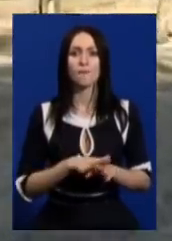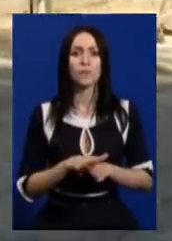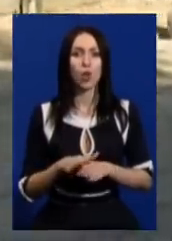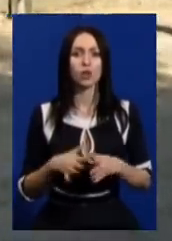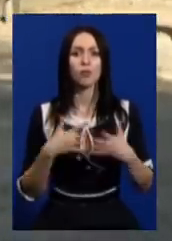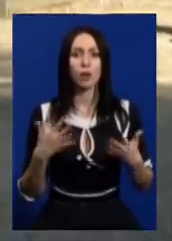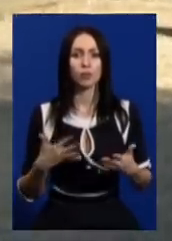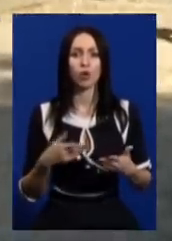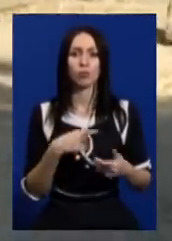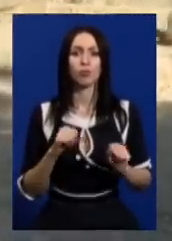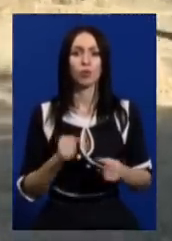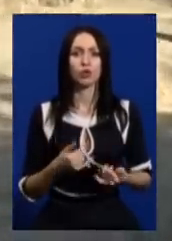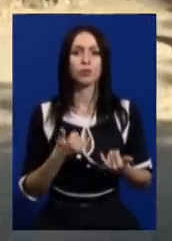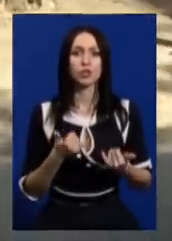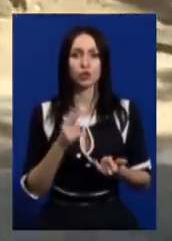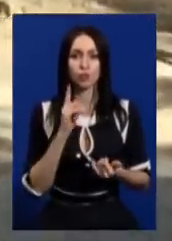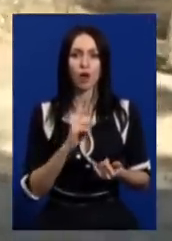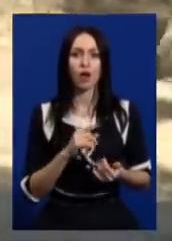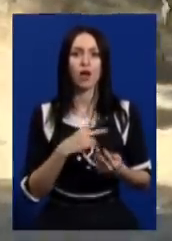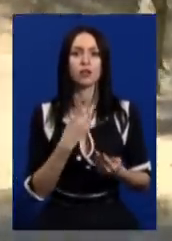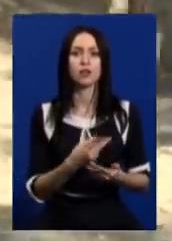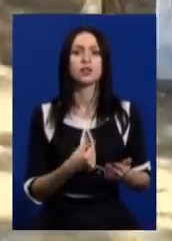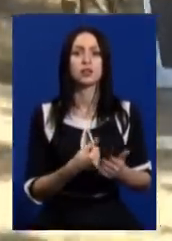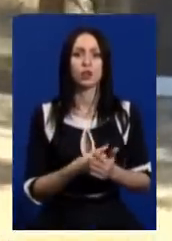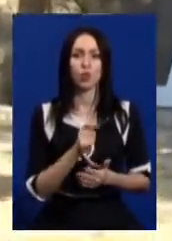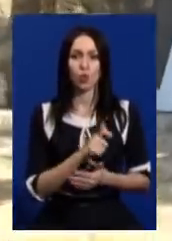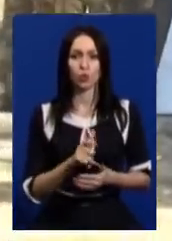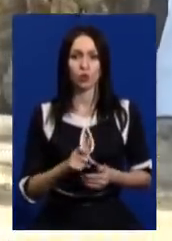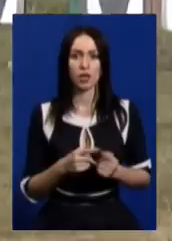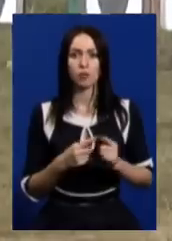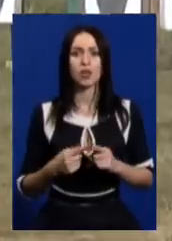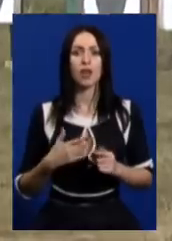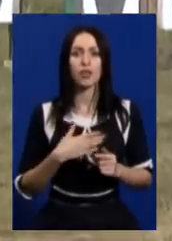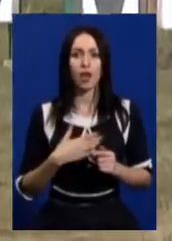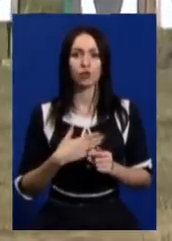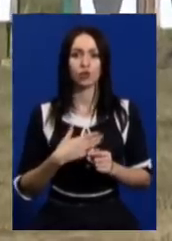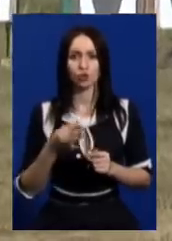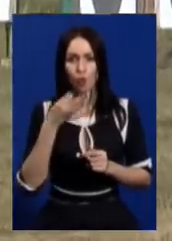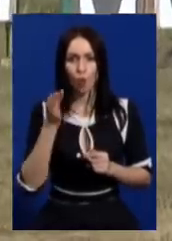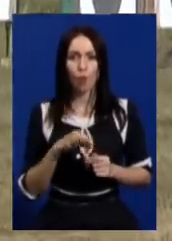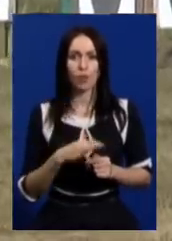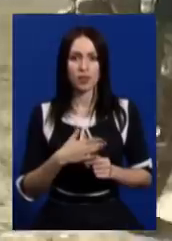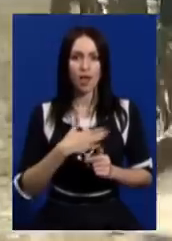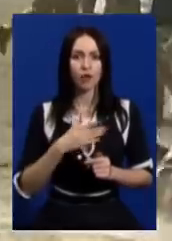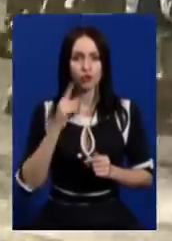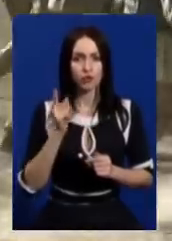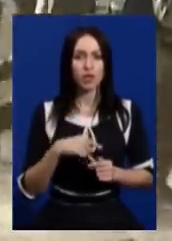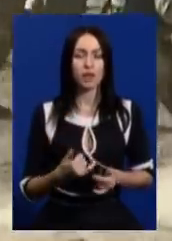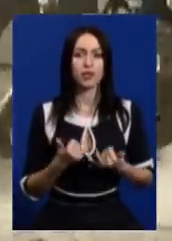объеме можем мы сейчас пока донести до людей именно наш опыт, наши знания.